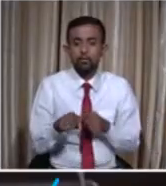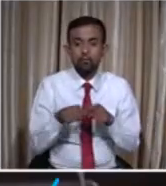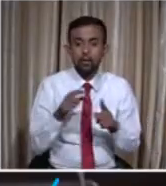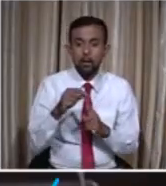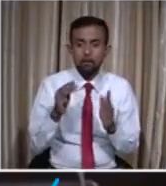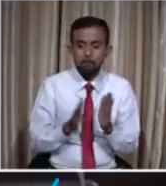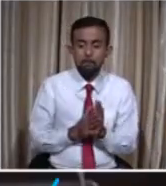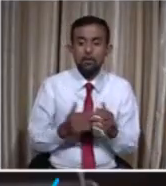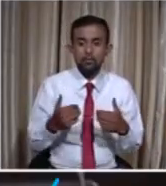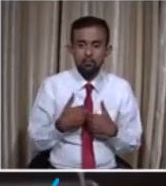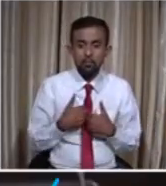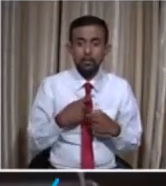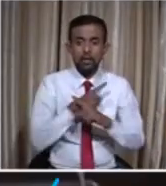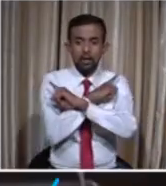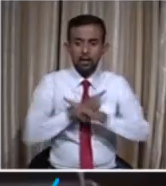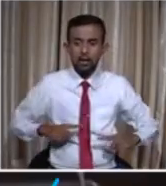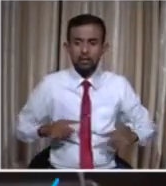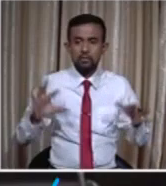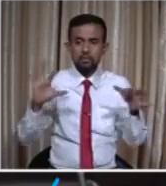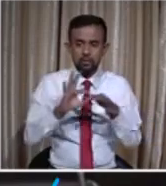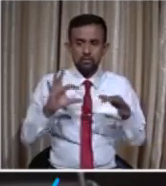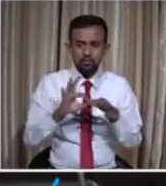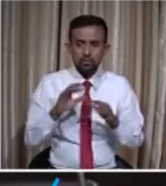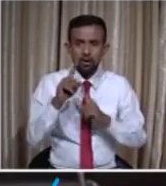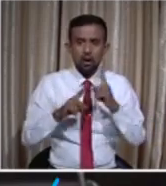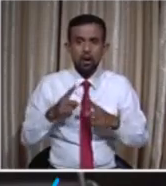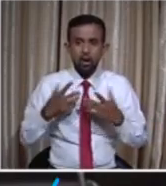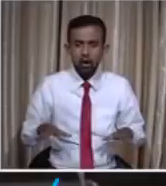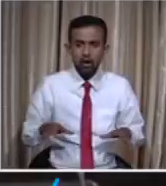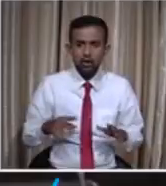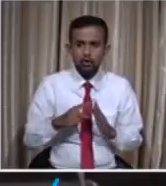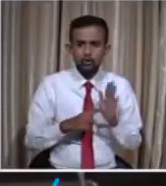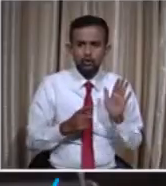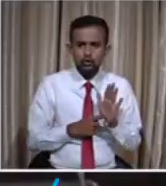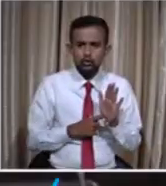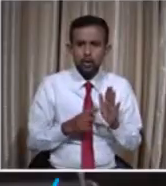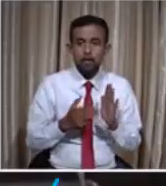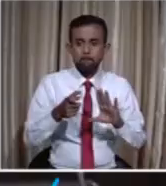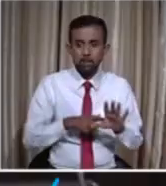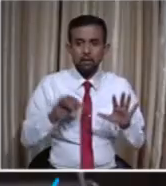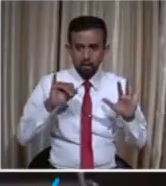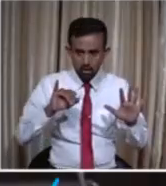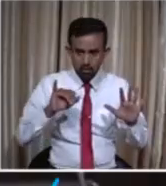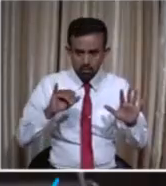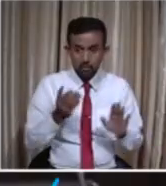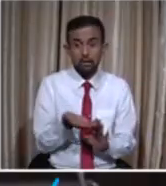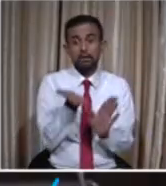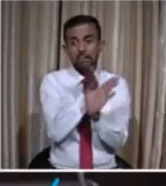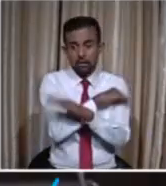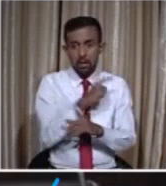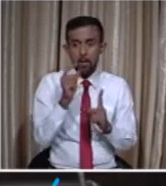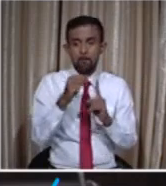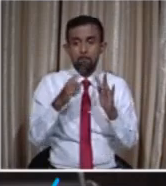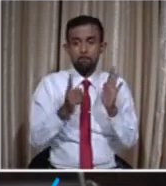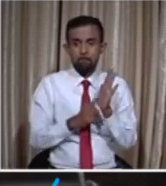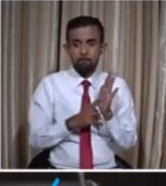අග්‍රාමාත්‍යතුමා මමත් LTT එකත් සම්බන්ධ කරලා කතා කරලා තියෙනවා. ඒ වගේම තමයි ජූනි මැයි මාසේ 6 වෙනිදාත් මීට පෙරත් පිල්ලෑන් සමග මගේ